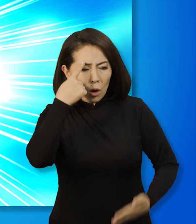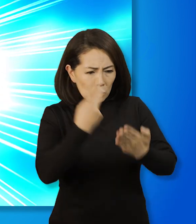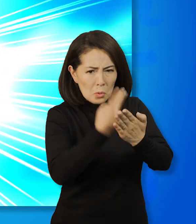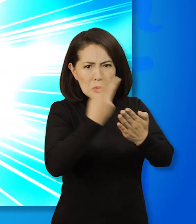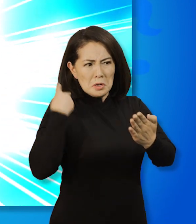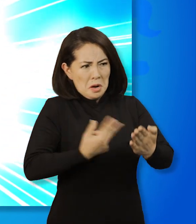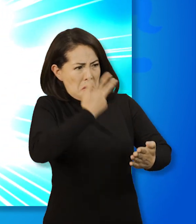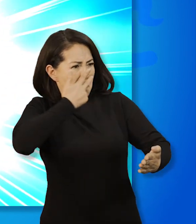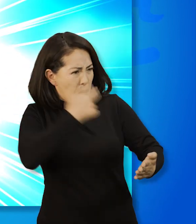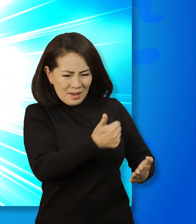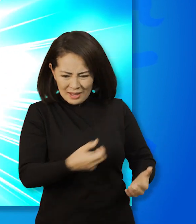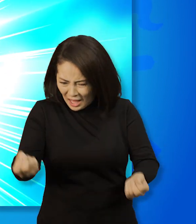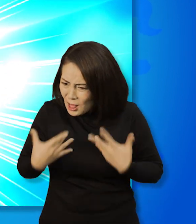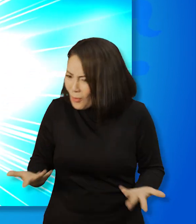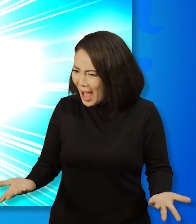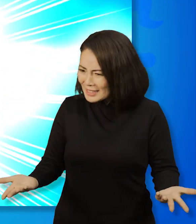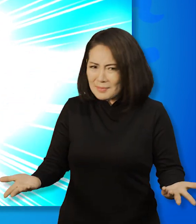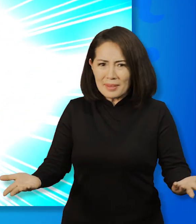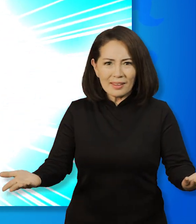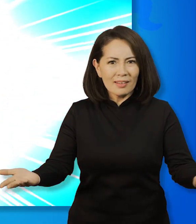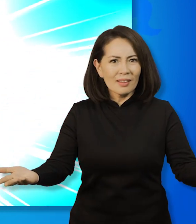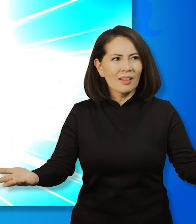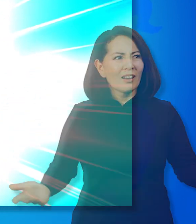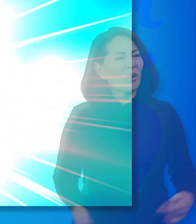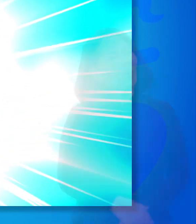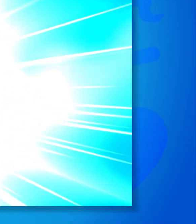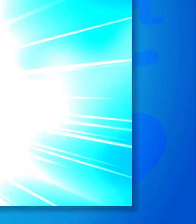Монгол үлгэрүүд ийм кул гэж хэлэхгүй яасан бэ?